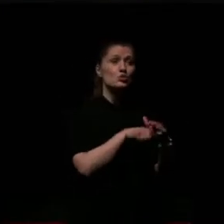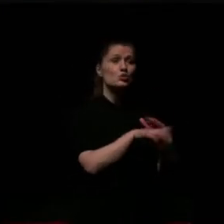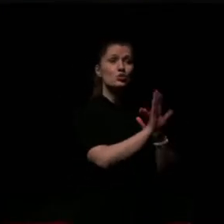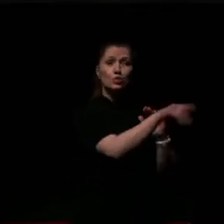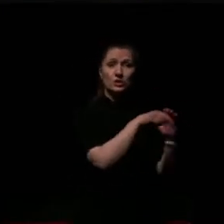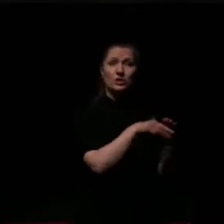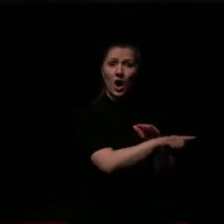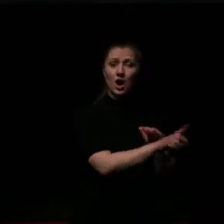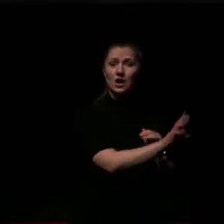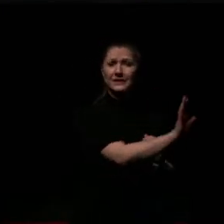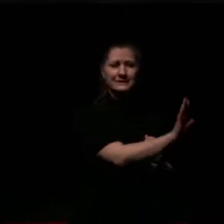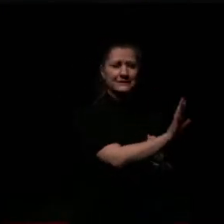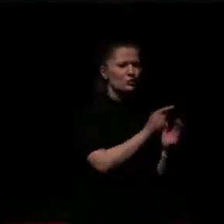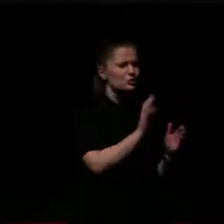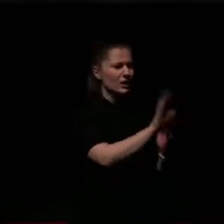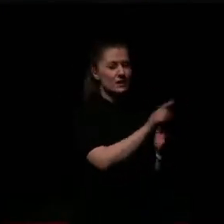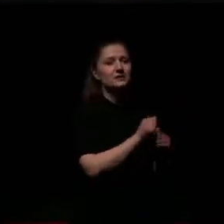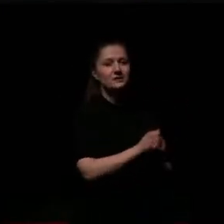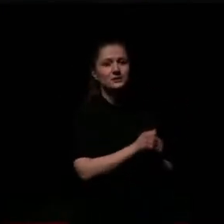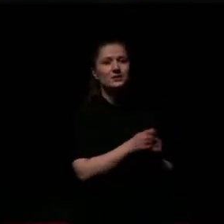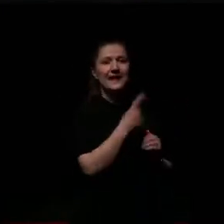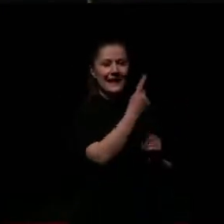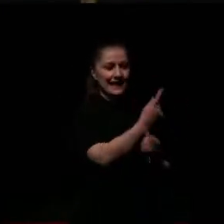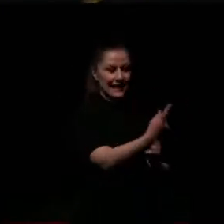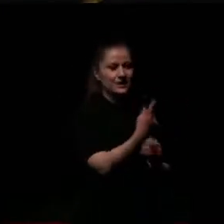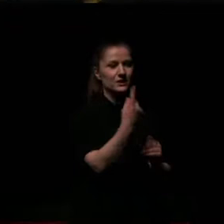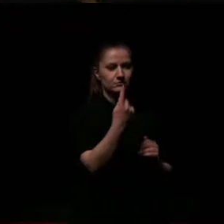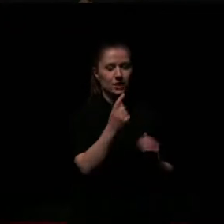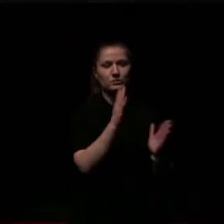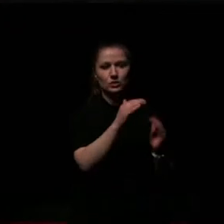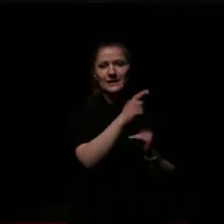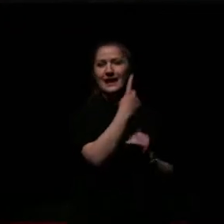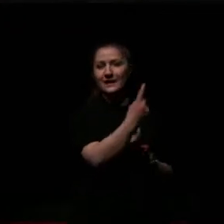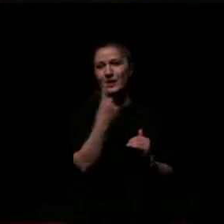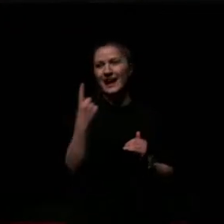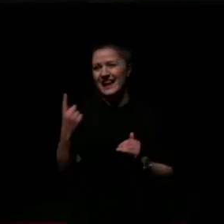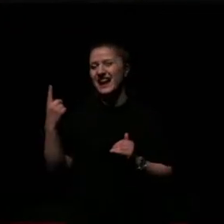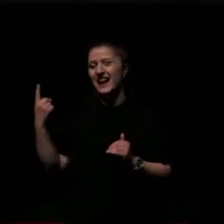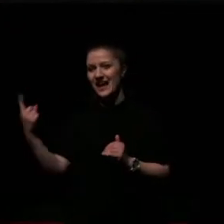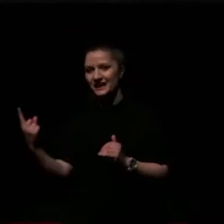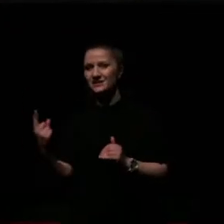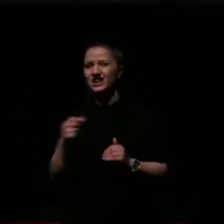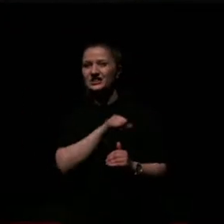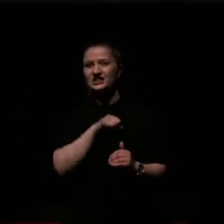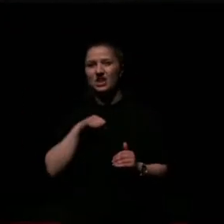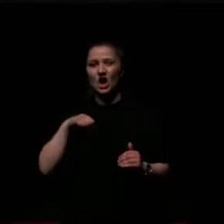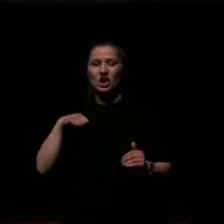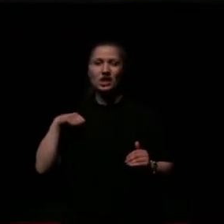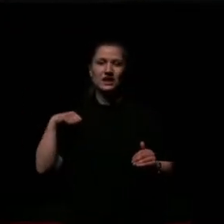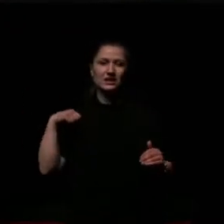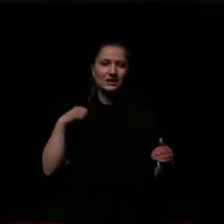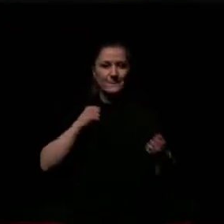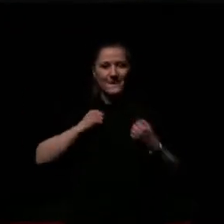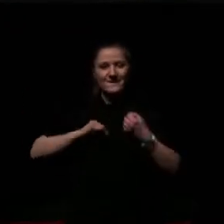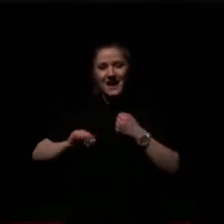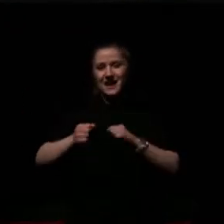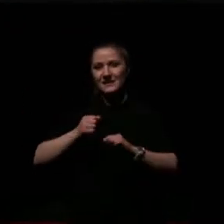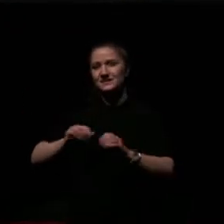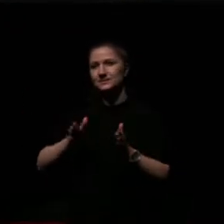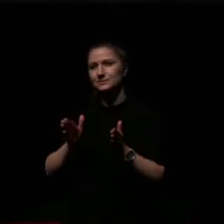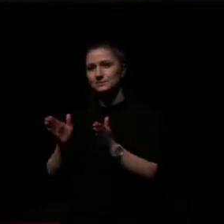vi altså en og en kvadrant, slik at den kan vente på tur. Og da vil jeg at vi begynner her, og så beveger vi oss